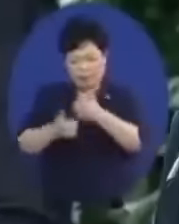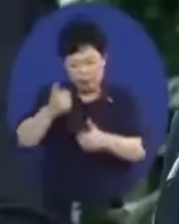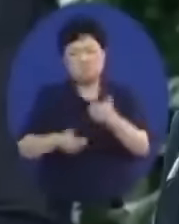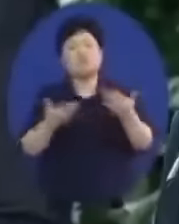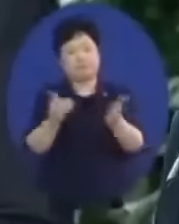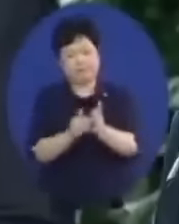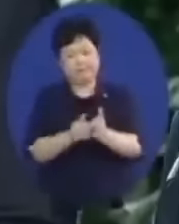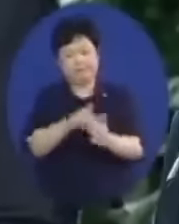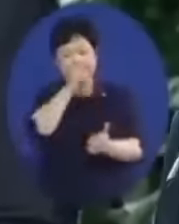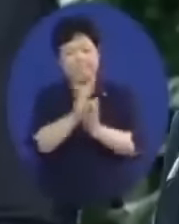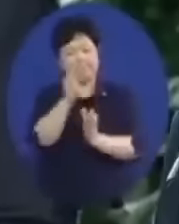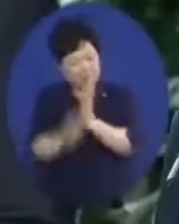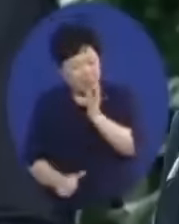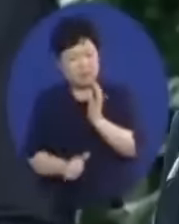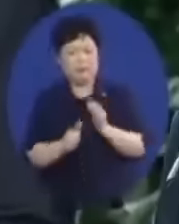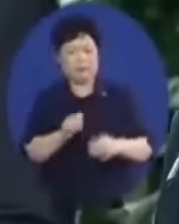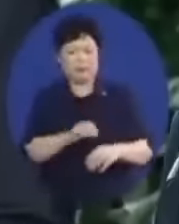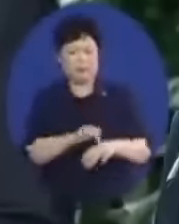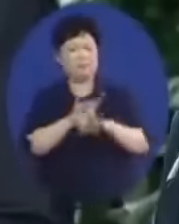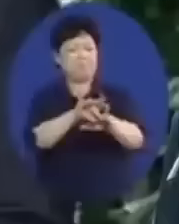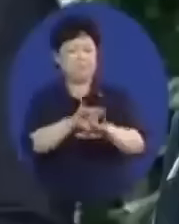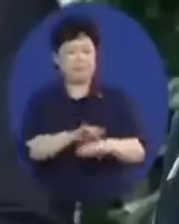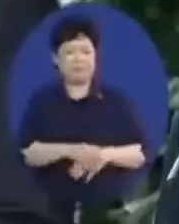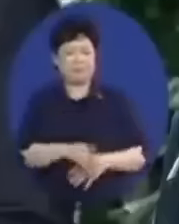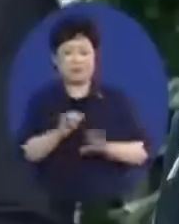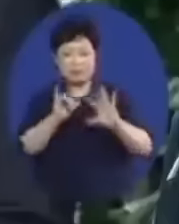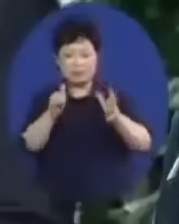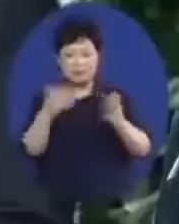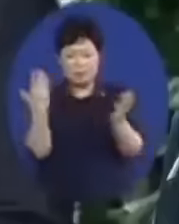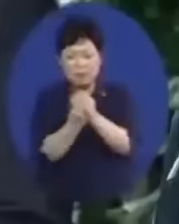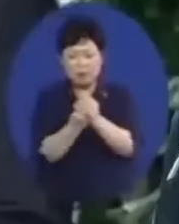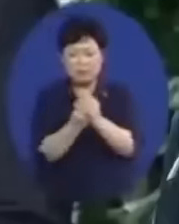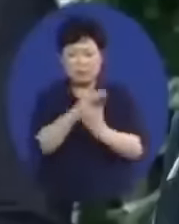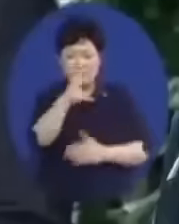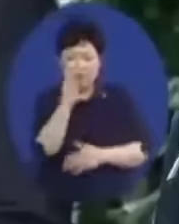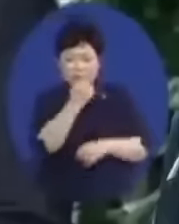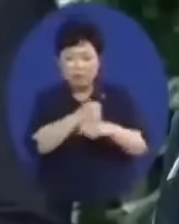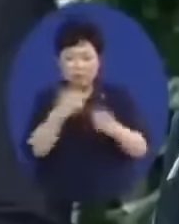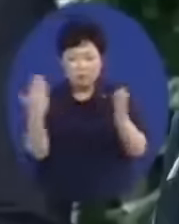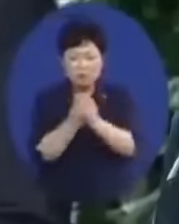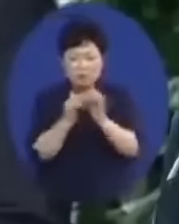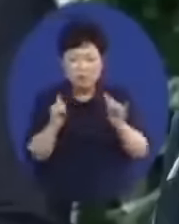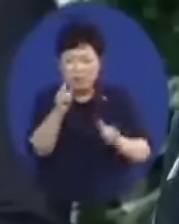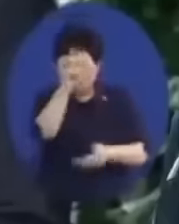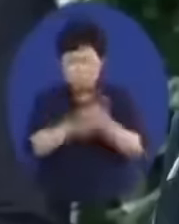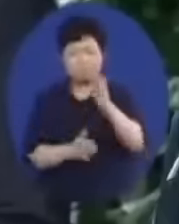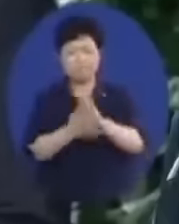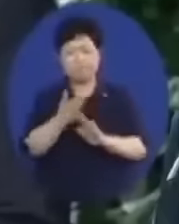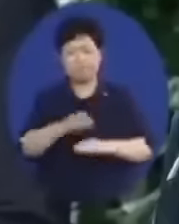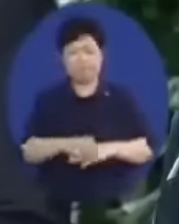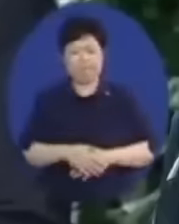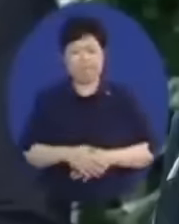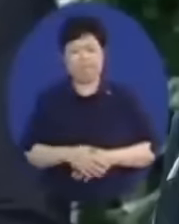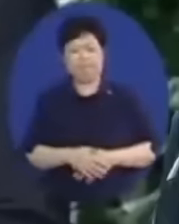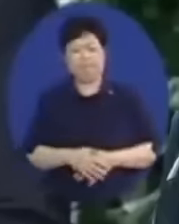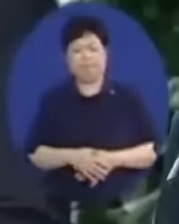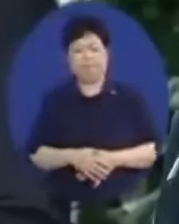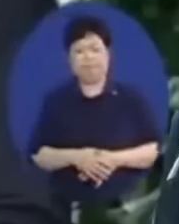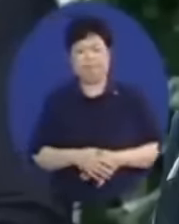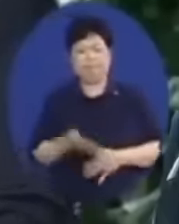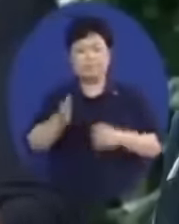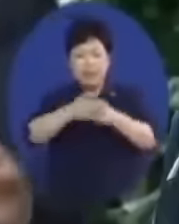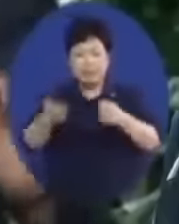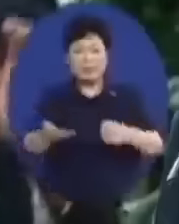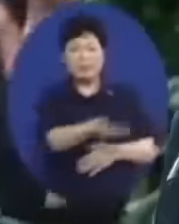것입니다. 타락시키려고 하는 것입니다. 이 세상에 완전히 거룩하고 온전하게 된 사람은 없습니다.